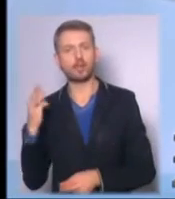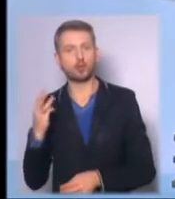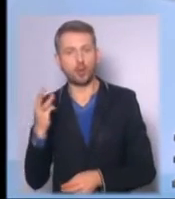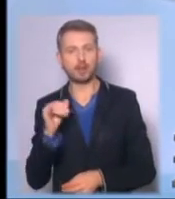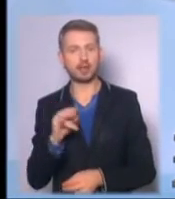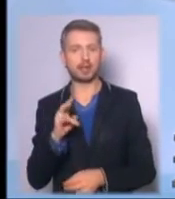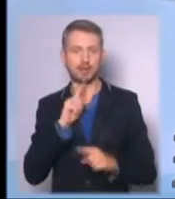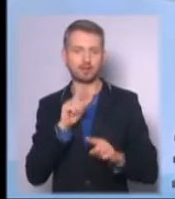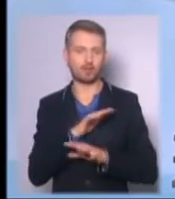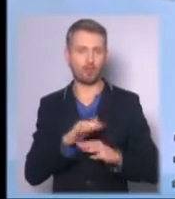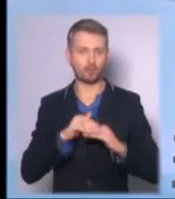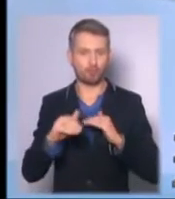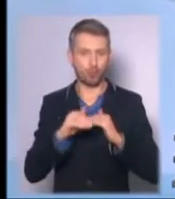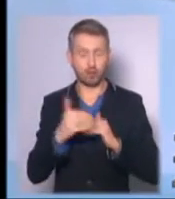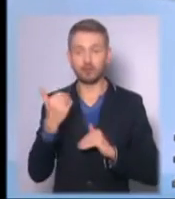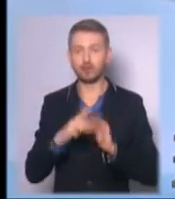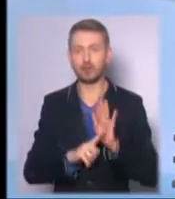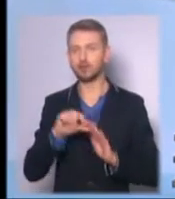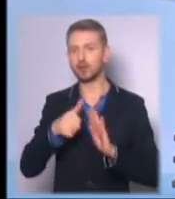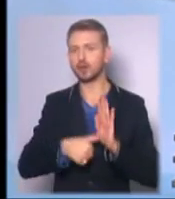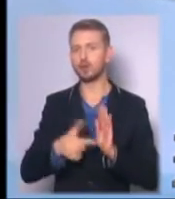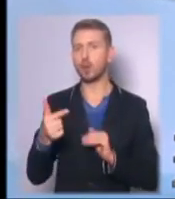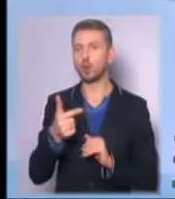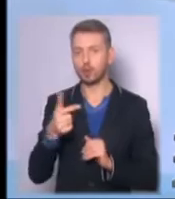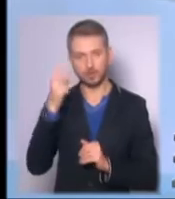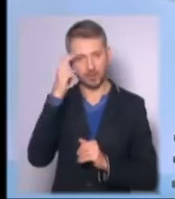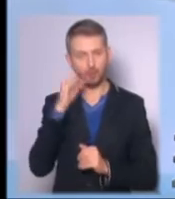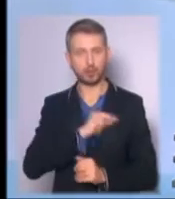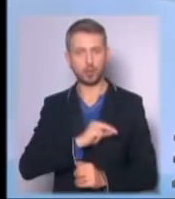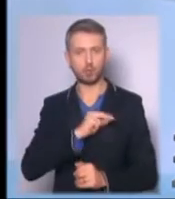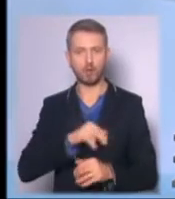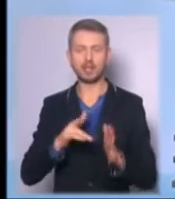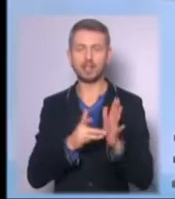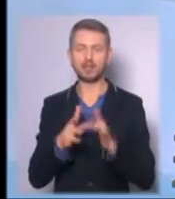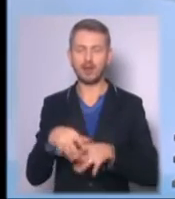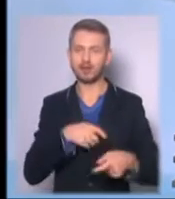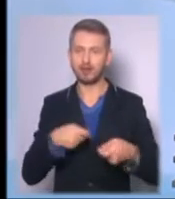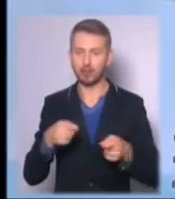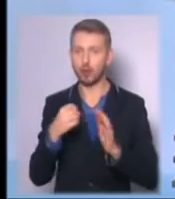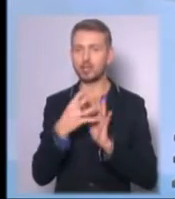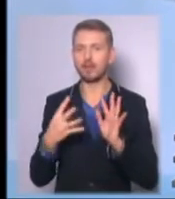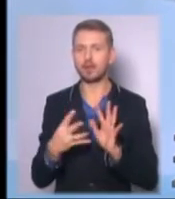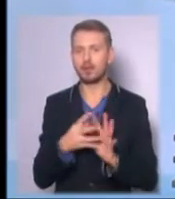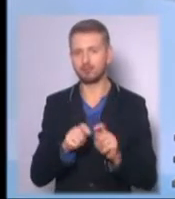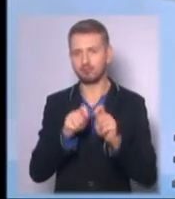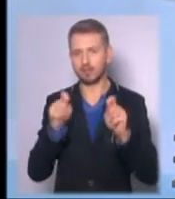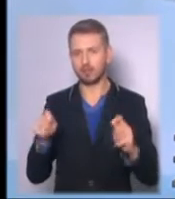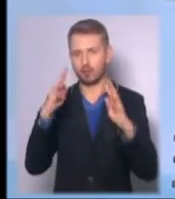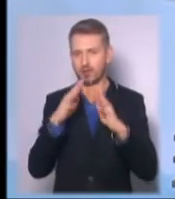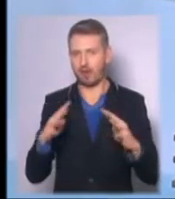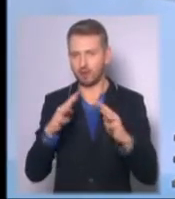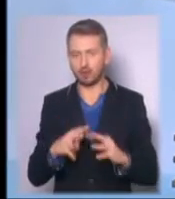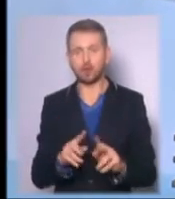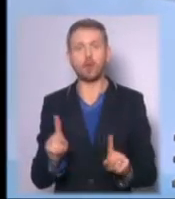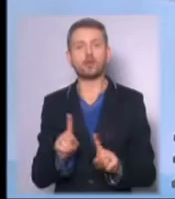на Співочому полі. Вже з 16 грудня у столиці запрацює різдвяний ярмарок, а 19-го засяє головна новорічна ялинка. Чим